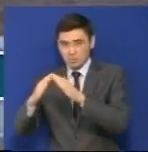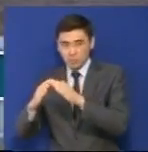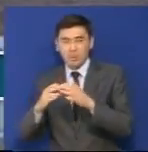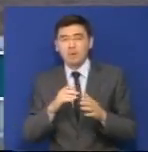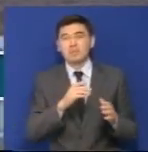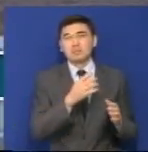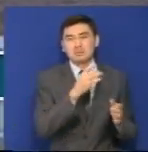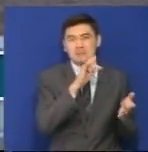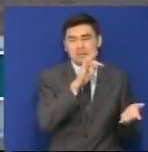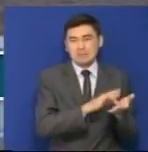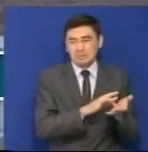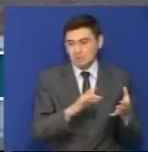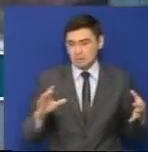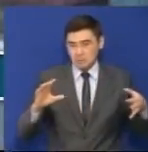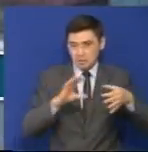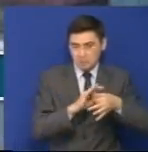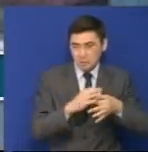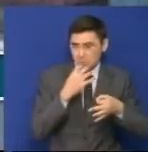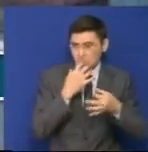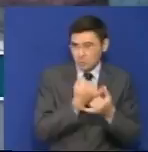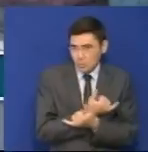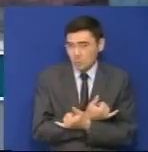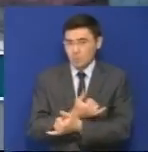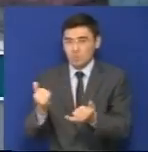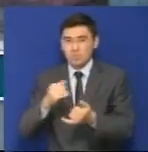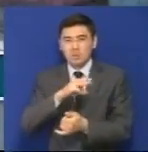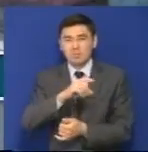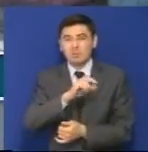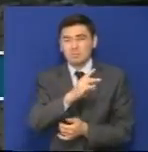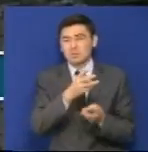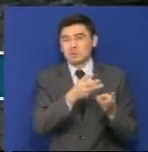орталықтандырылған жылуға қосылды. Бұл тұрғын үйлердің жылу желілерін мен